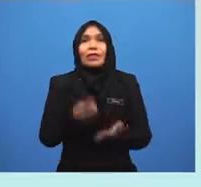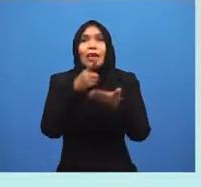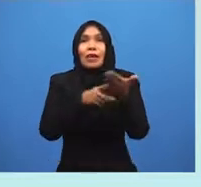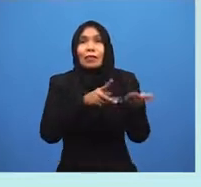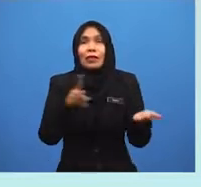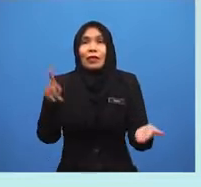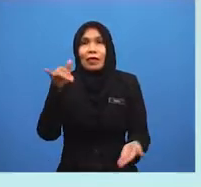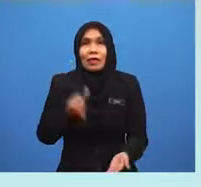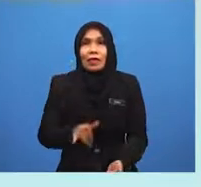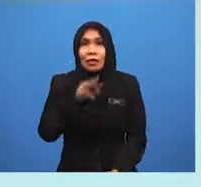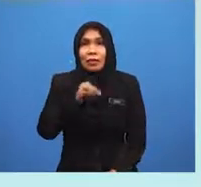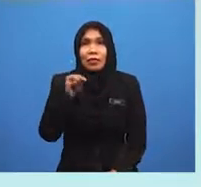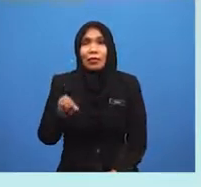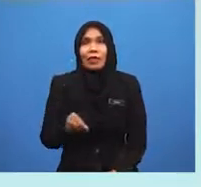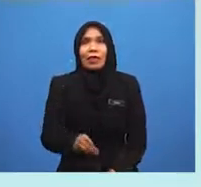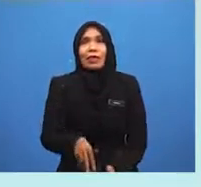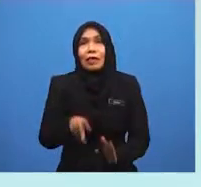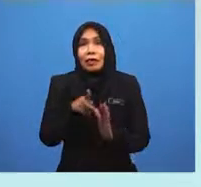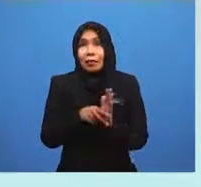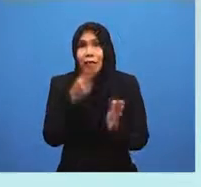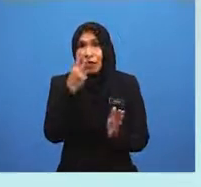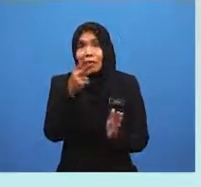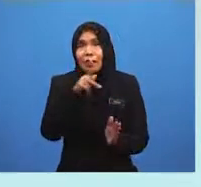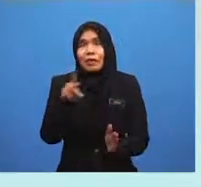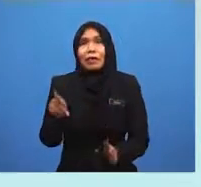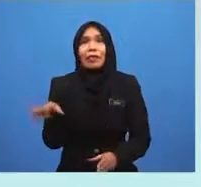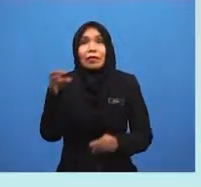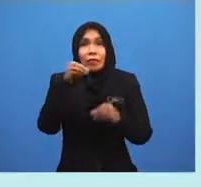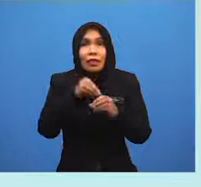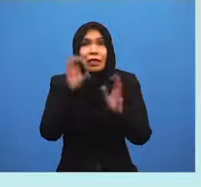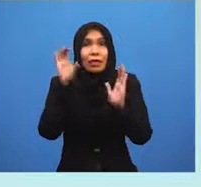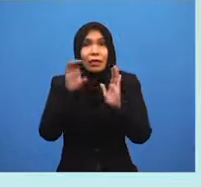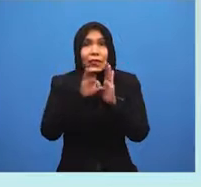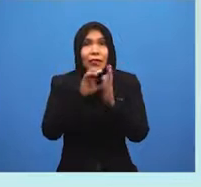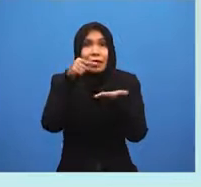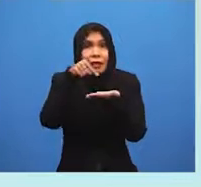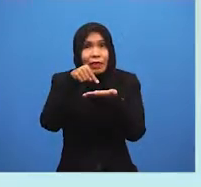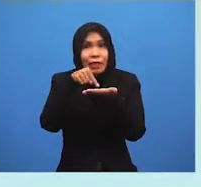apakah yang murid-murid perhatikan dalam gambar ini?